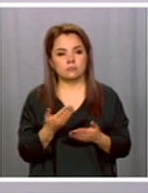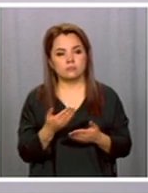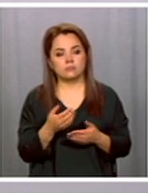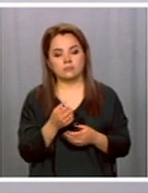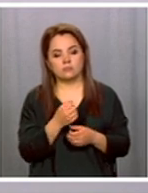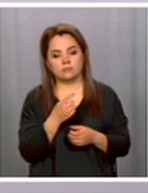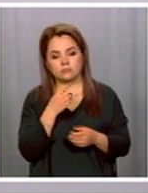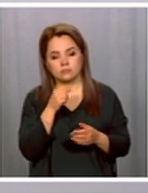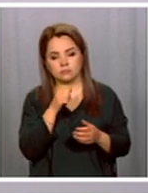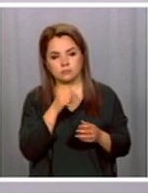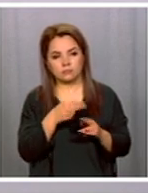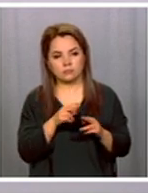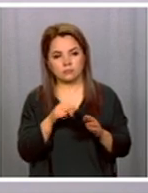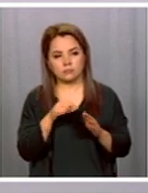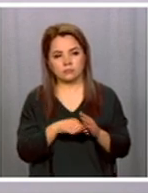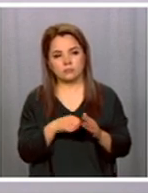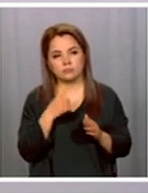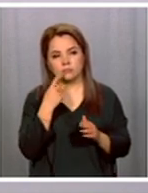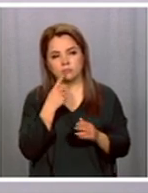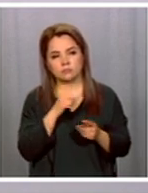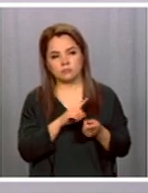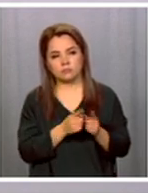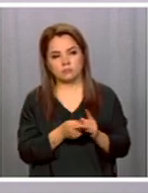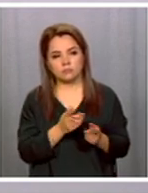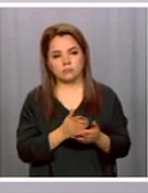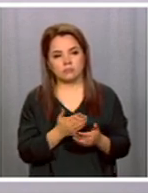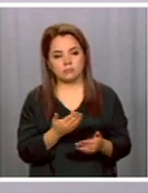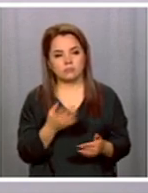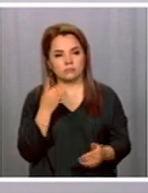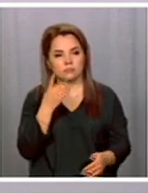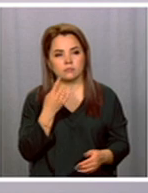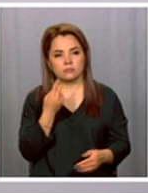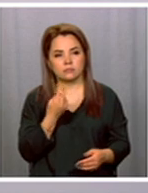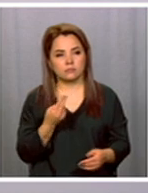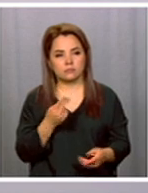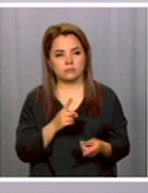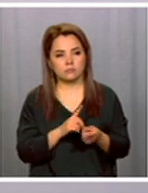кезде қызғылт түске өзгереді.